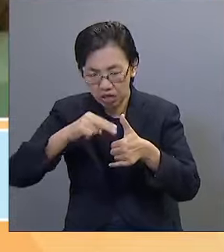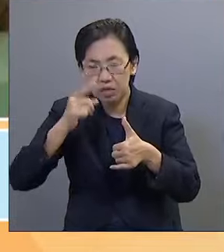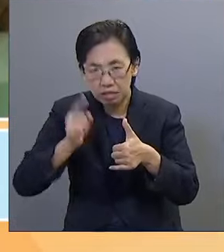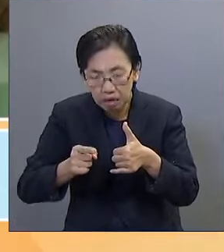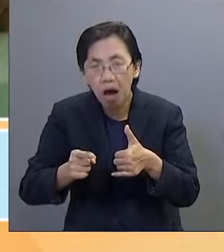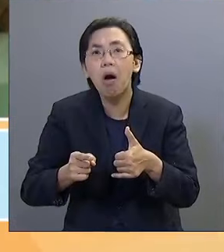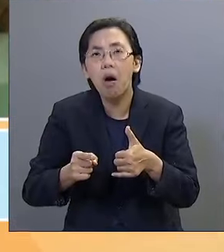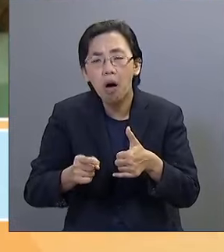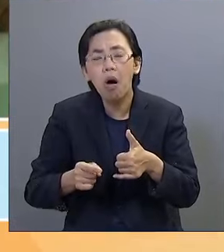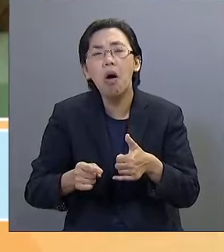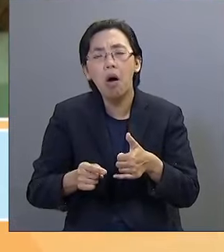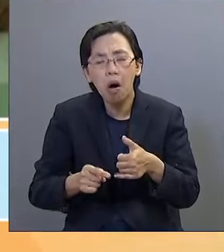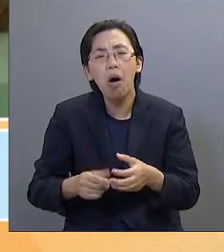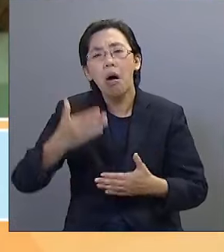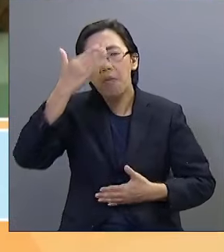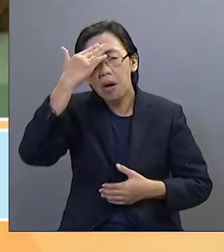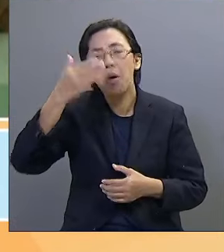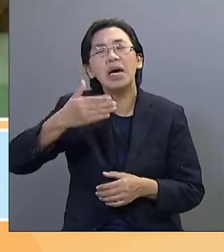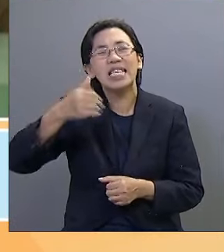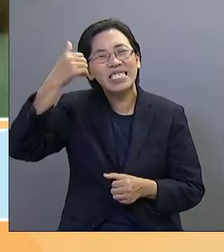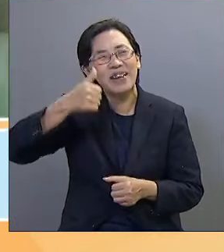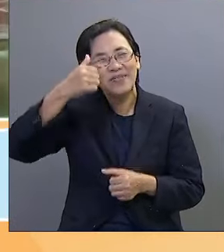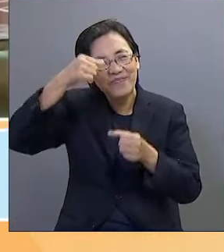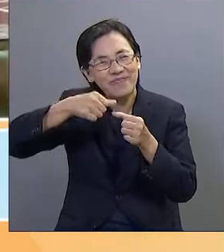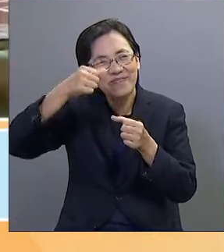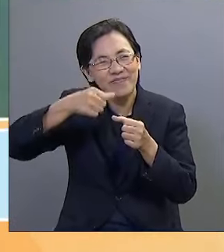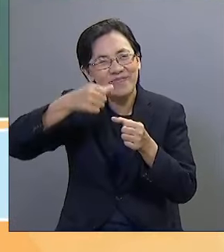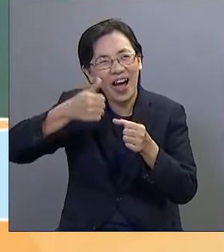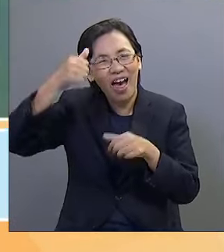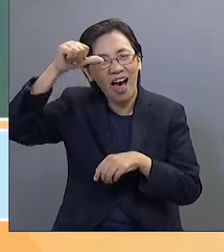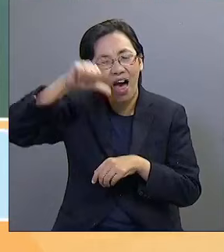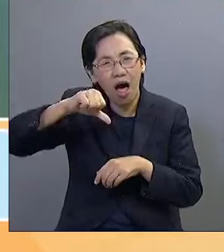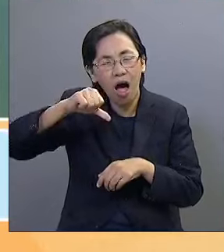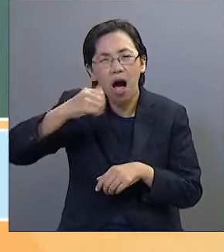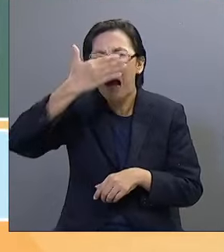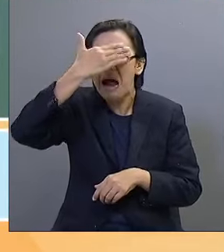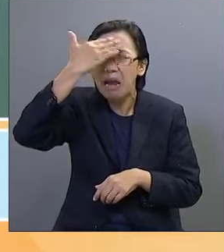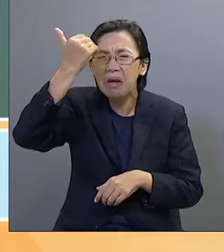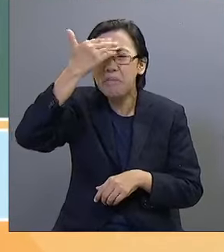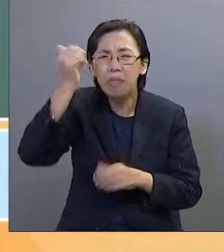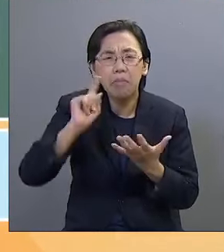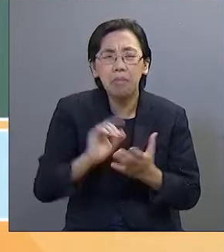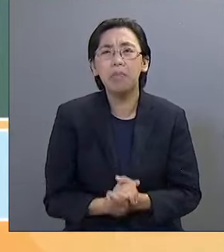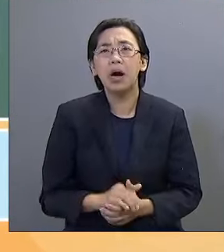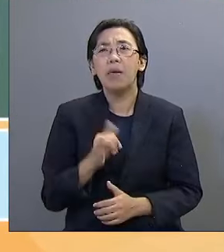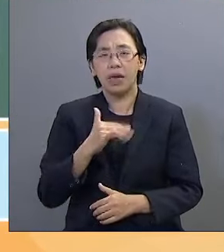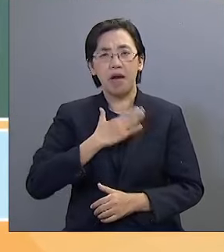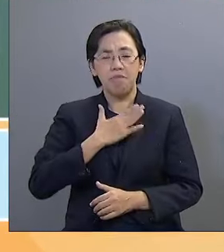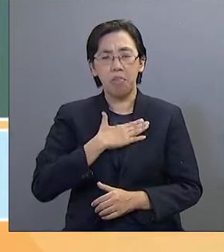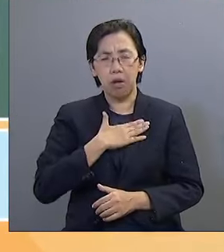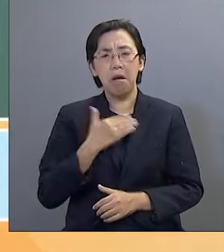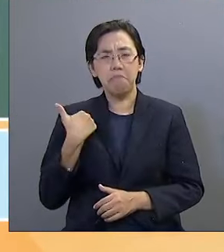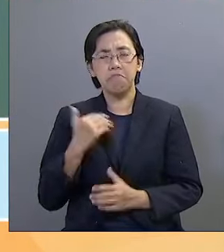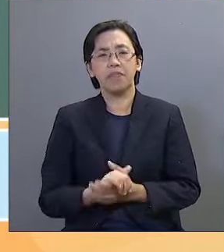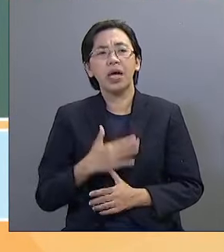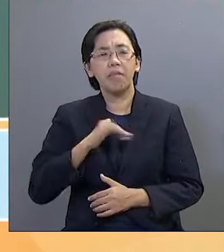ว่าเป็นอัลไซเมอร์ได ้เออทีนี้หลงลืมอยากให้อาจารย์จำแนกแยกให้หน่อย ใช่ค่ะ บางทีอ่ะผมยอมรับว่าบางที